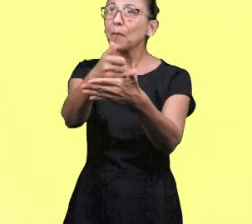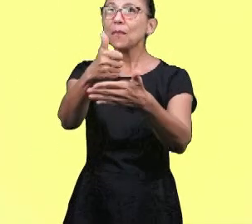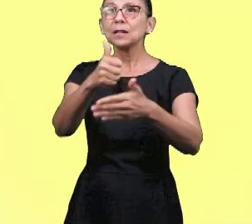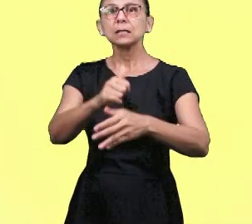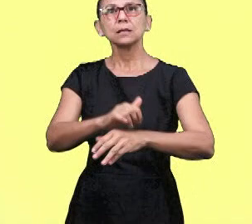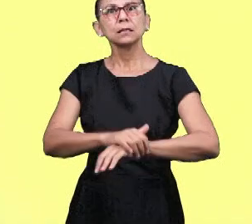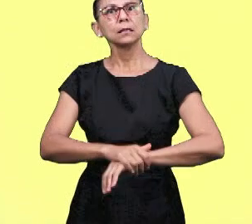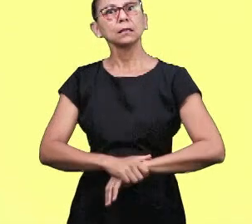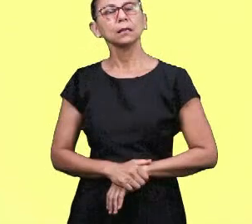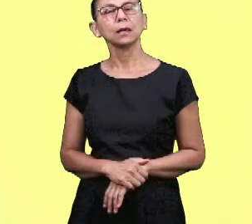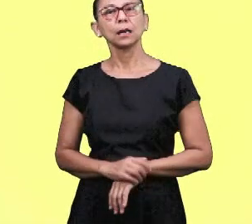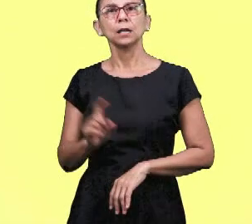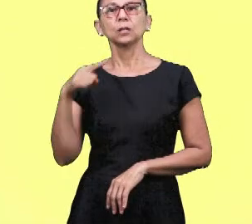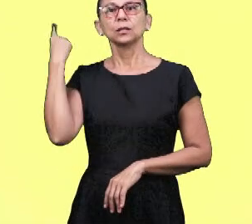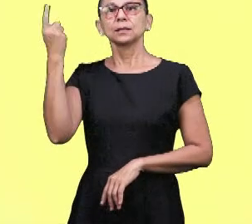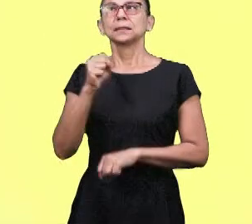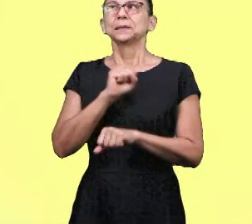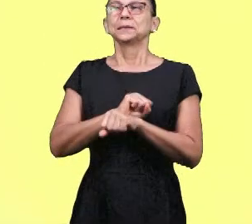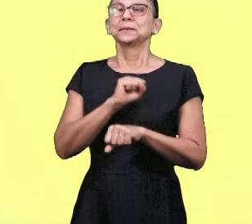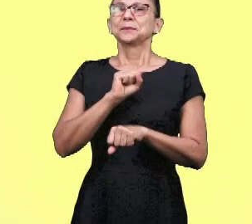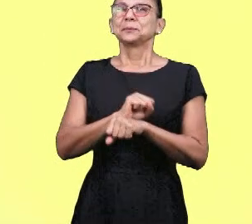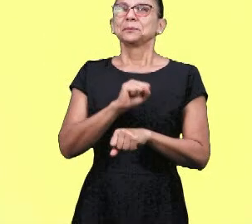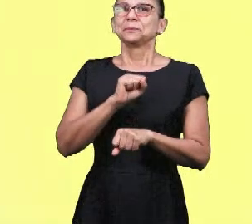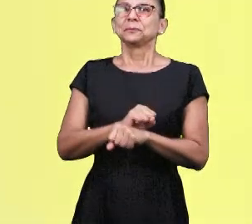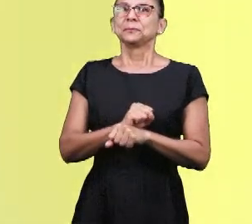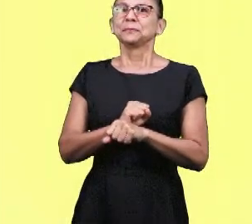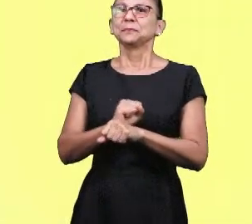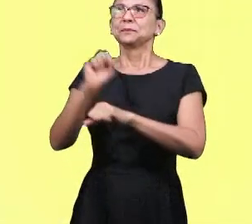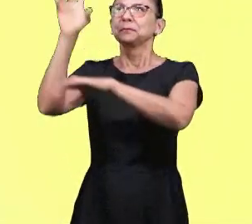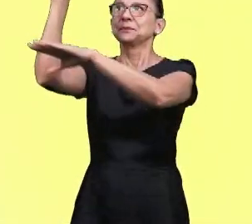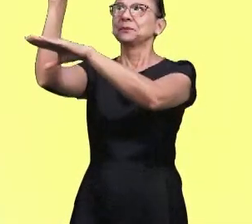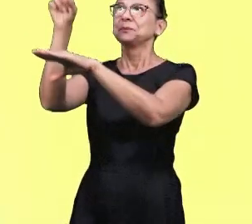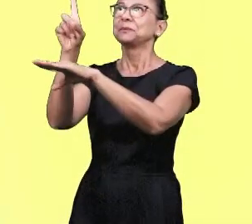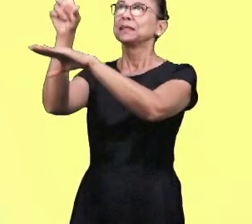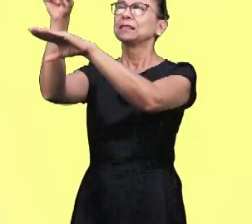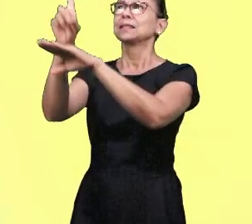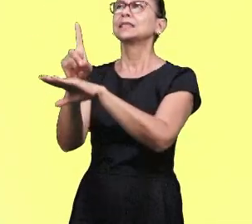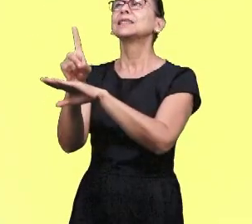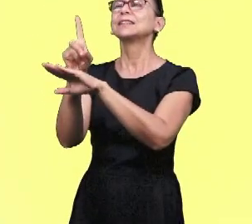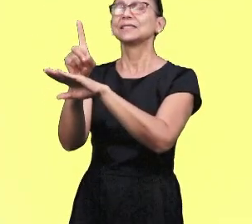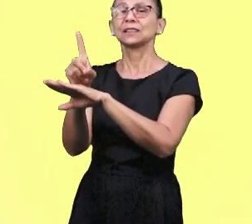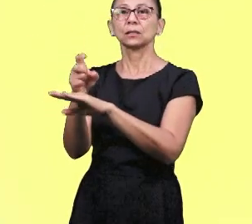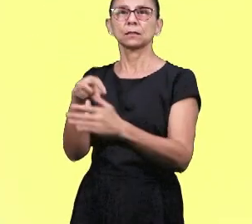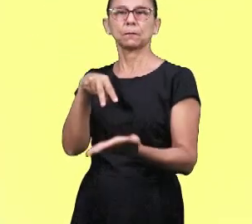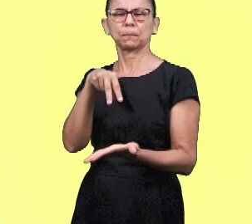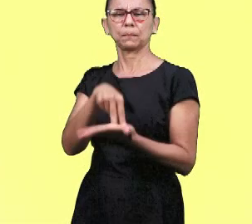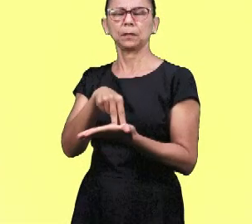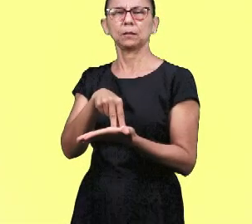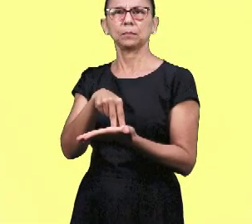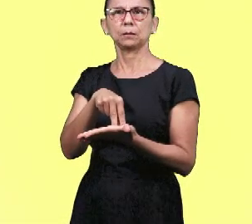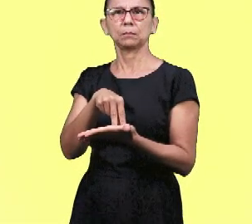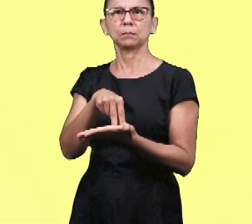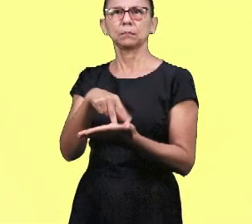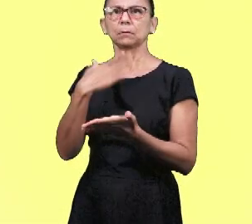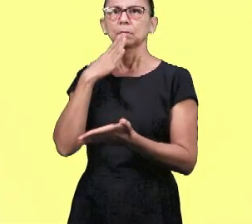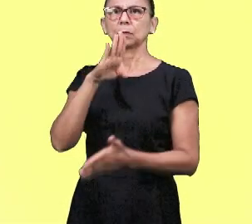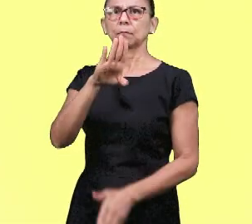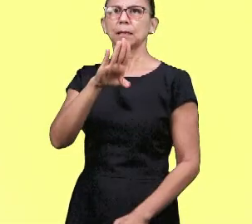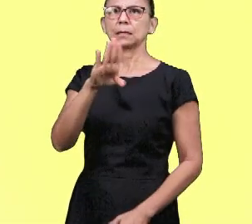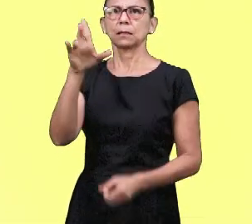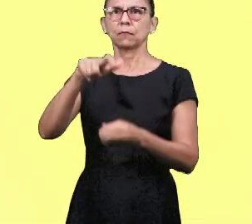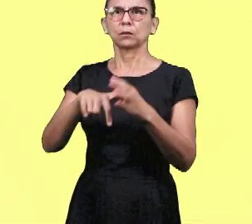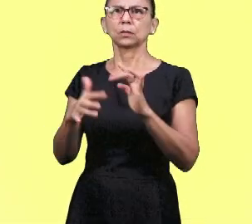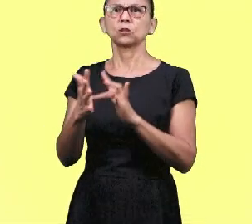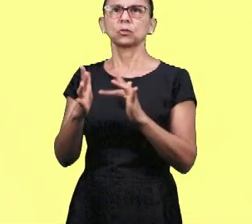nous sommes ici, attendre le retour de Jésus, nous sommes affermis dans la promesse du Seigneur, afin que chacun